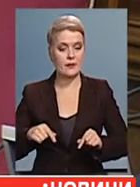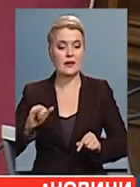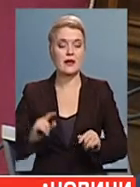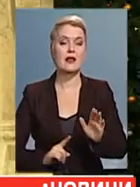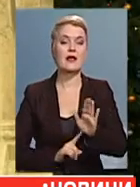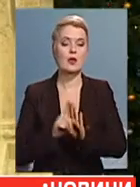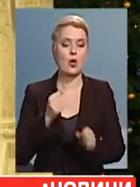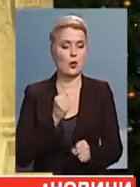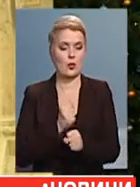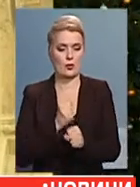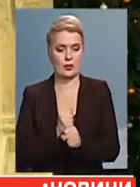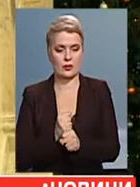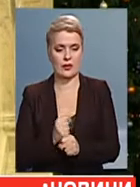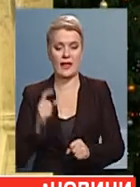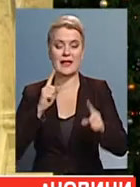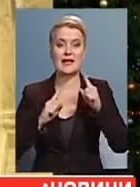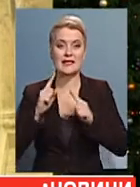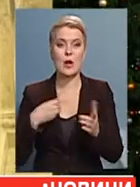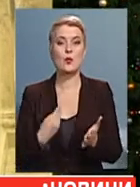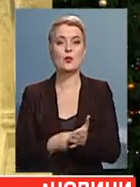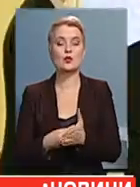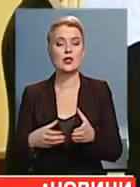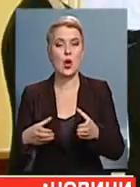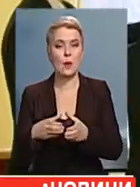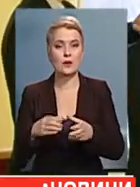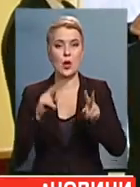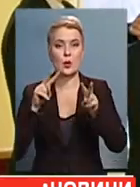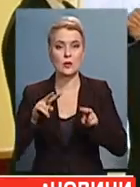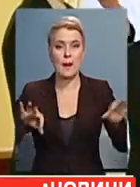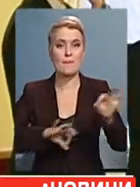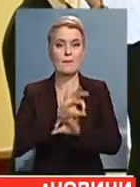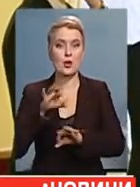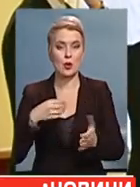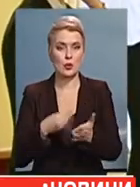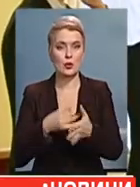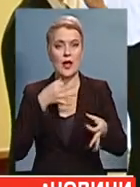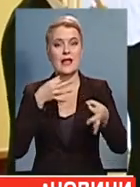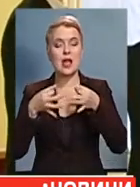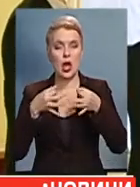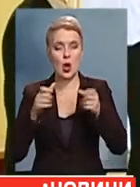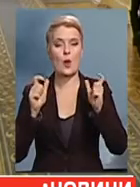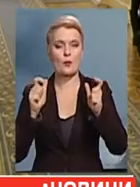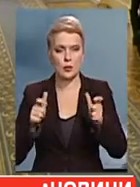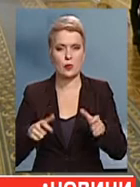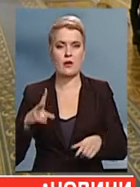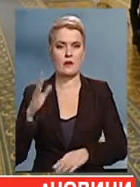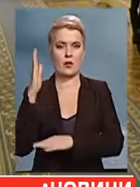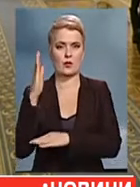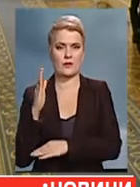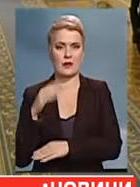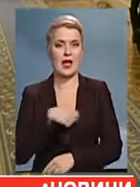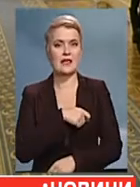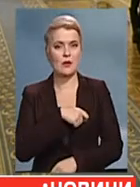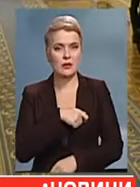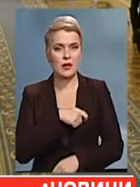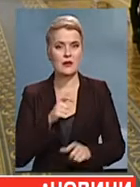до роботи. У цей час засідає бюджетний комітет. Він розглядає проєкт кошторису і рекомендує поставити документ на голосування. Утім, депутати беруться до